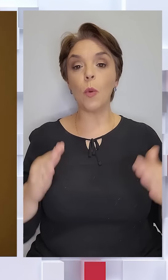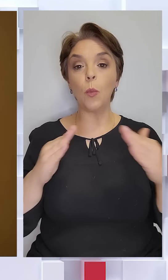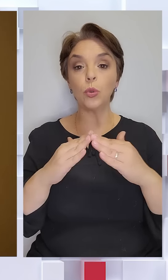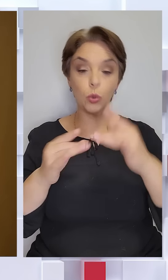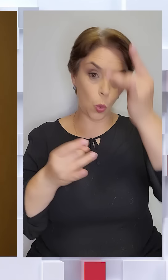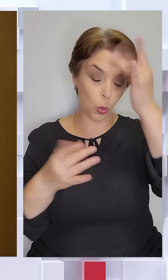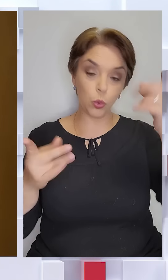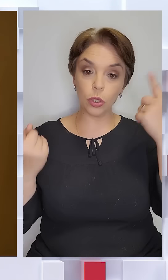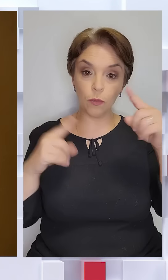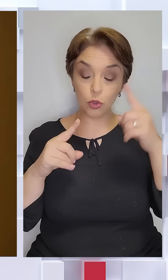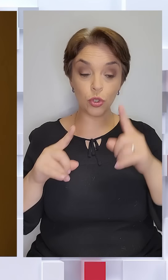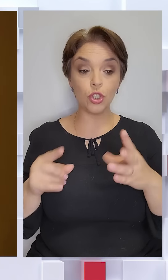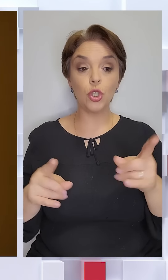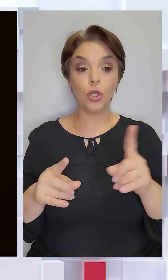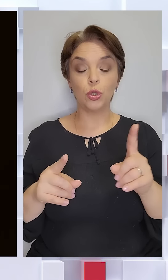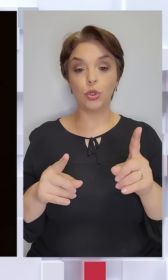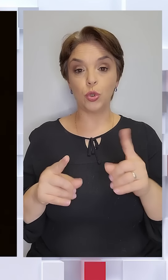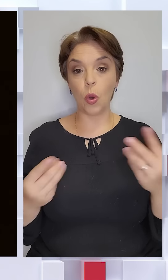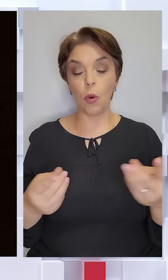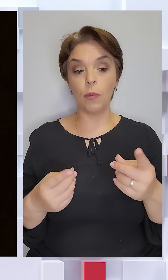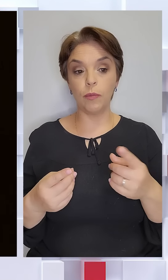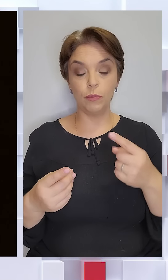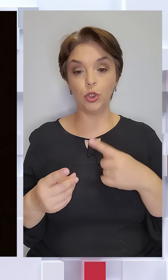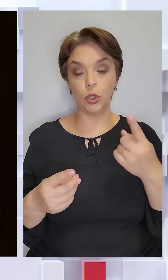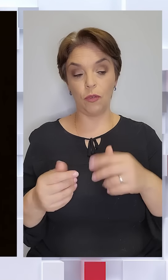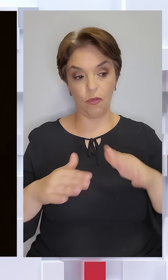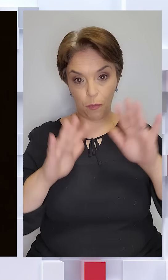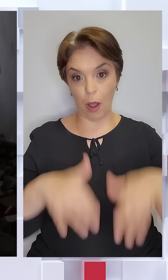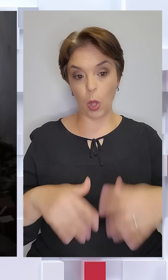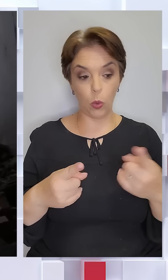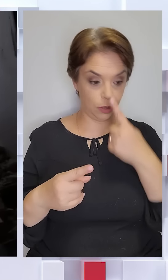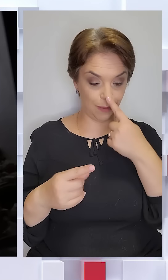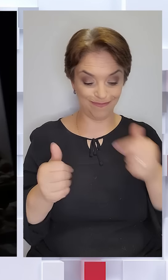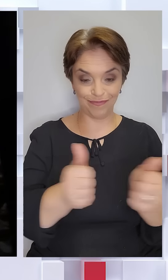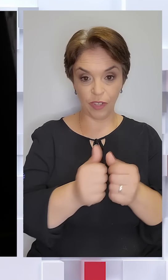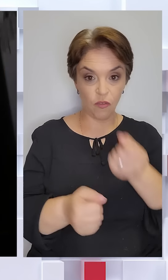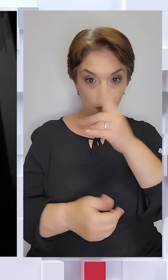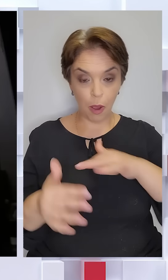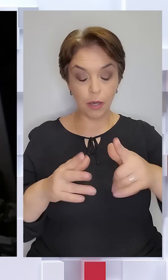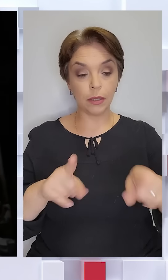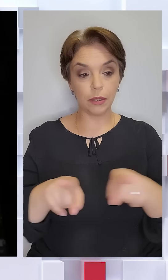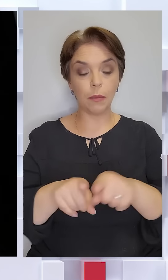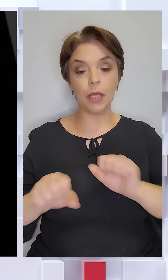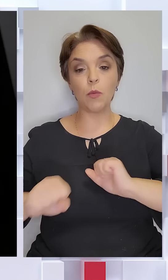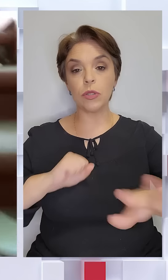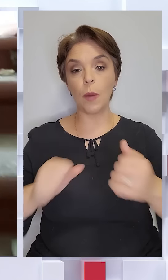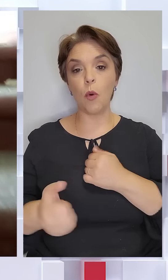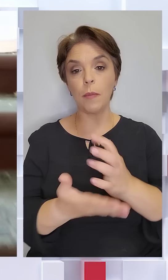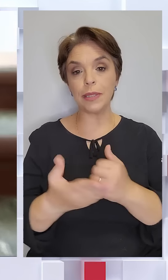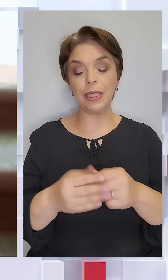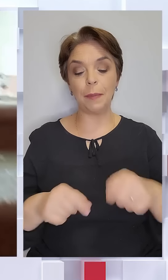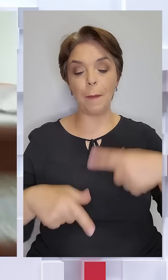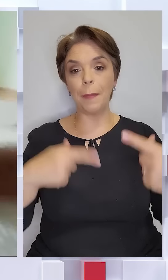будинку культури та творчості. Ще впала одна по сусідству у парк. Також там розкидають боєприпаси